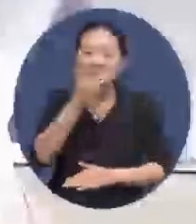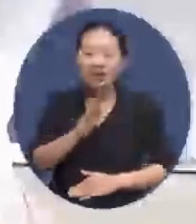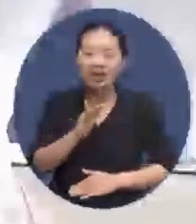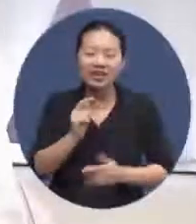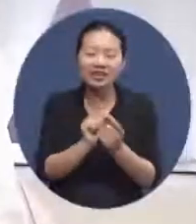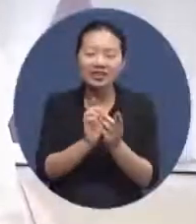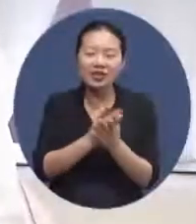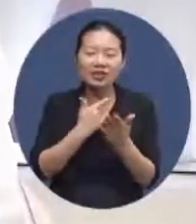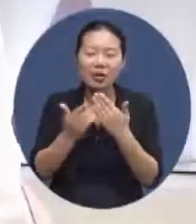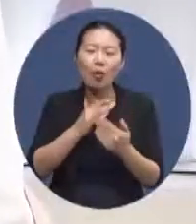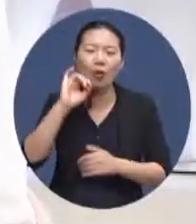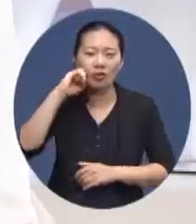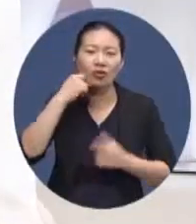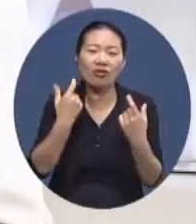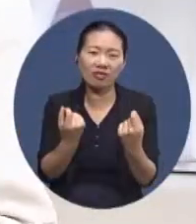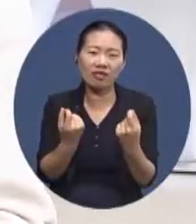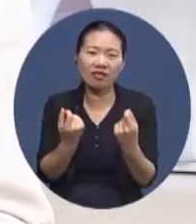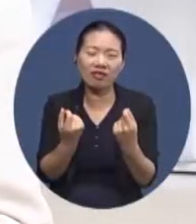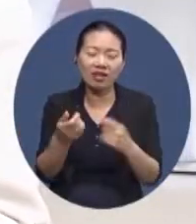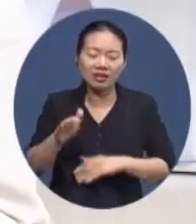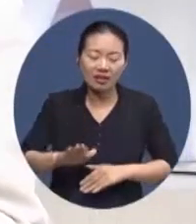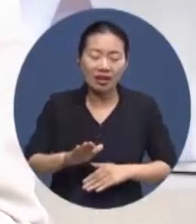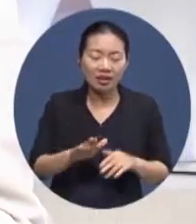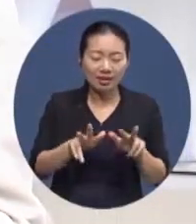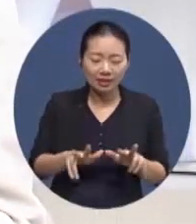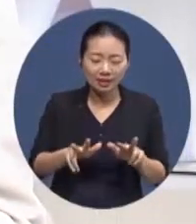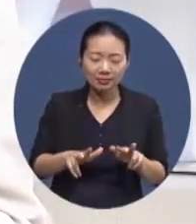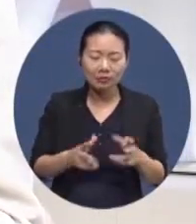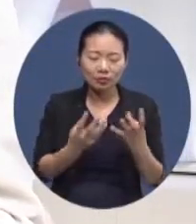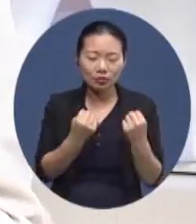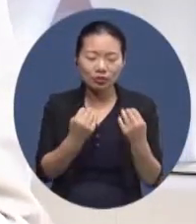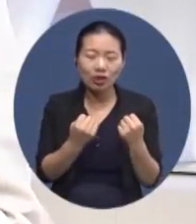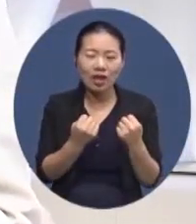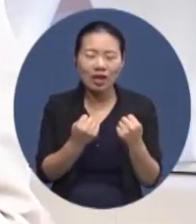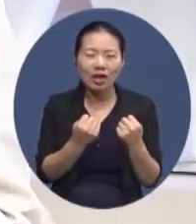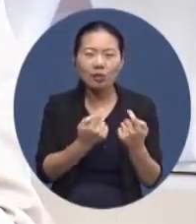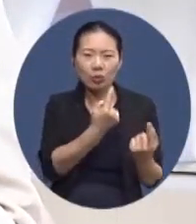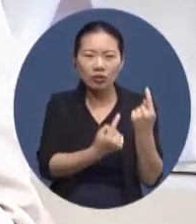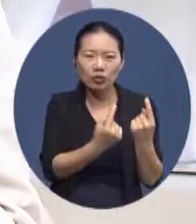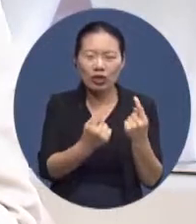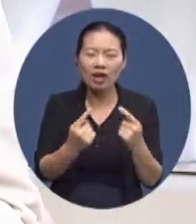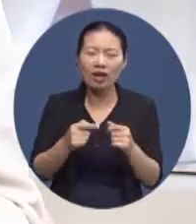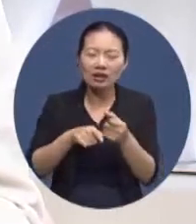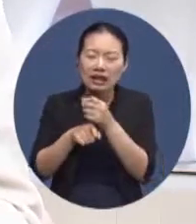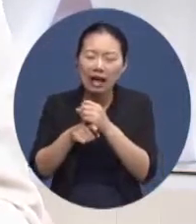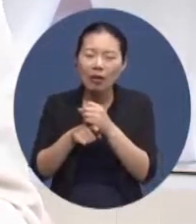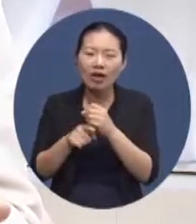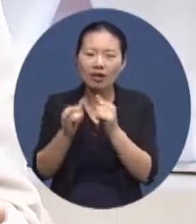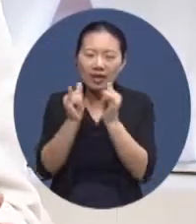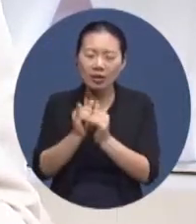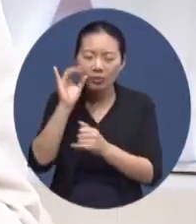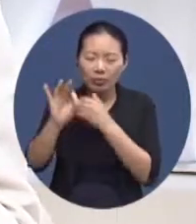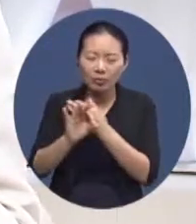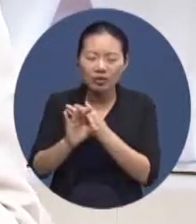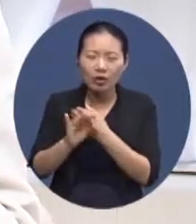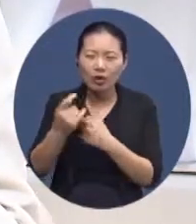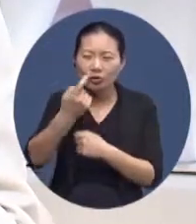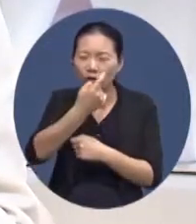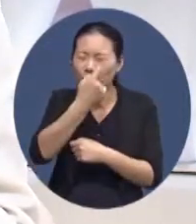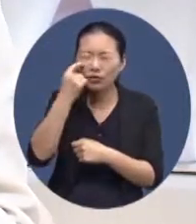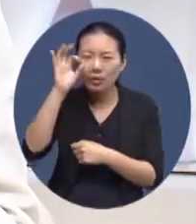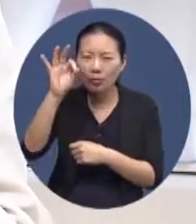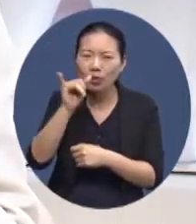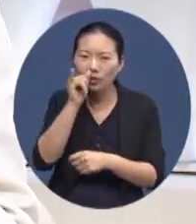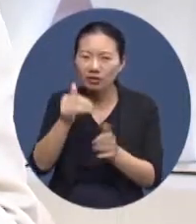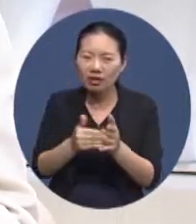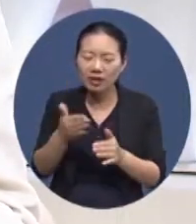특히 사회나 과학 이런 것들은 눈에 보이는 학문이에요. 그러니까 수학은 사실 뭐 점, 선 이게 다 눈에 사실 보이지